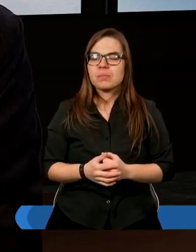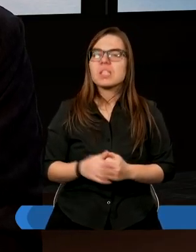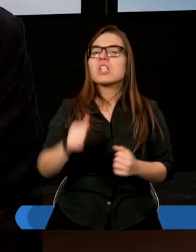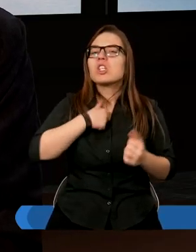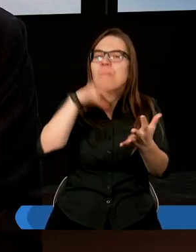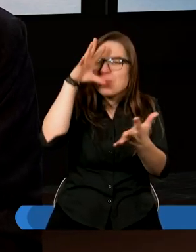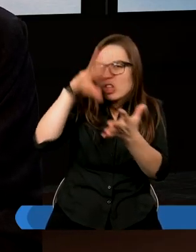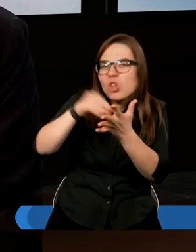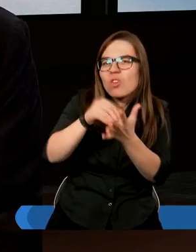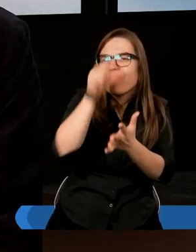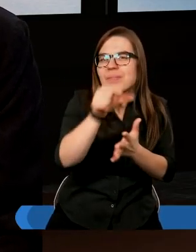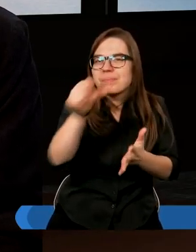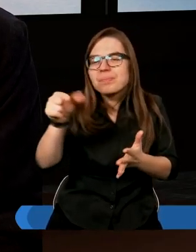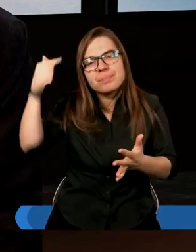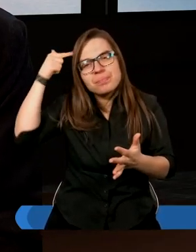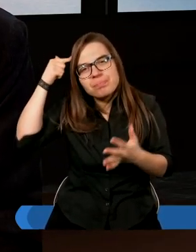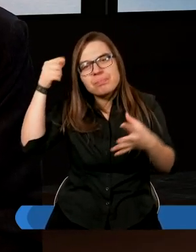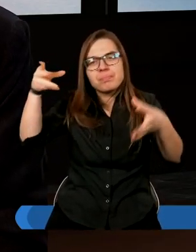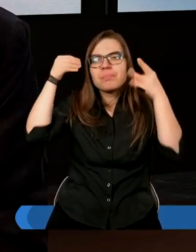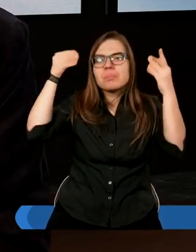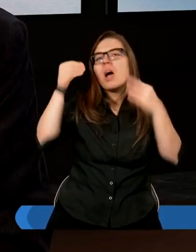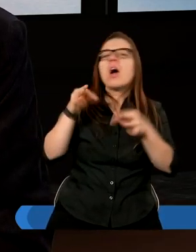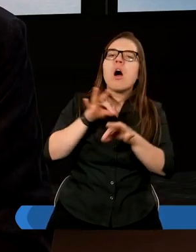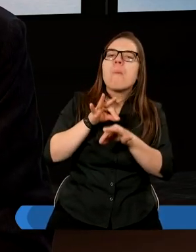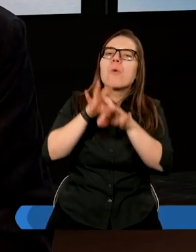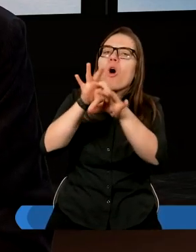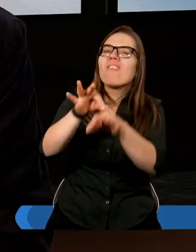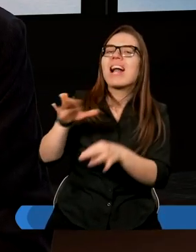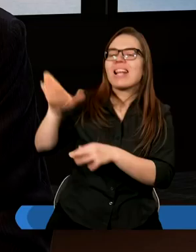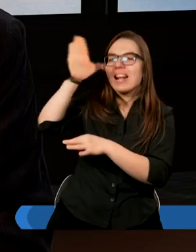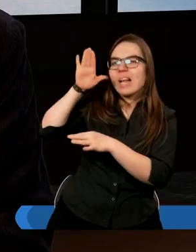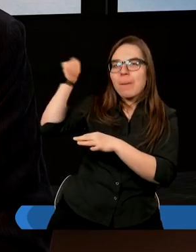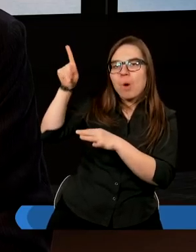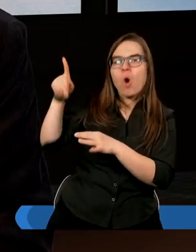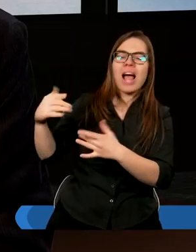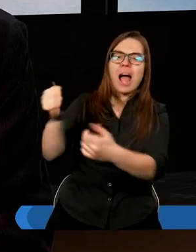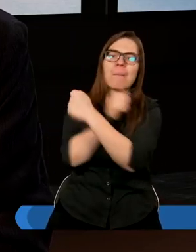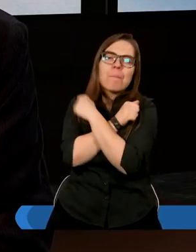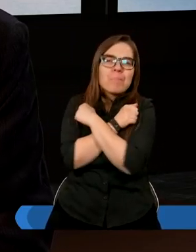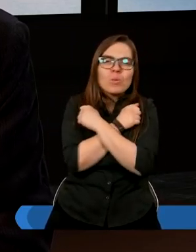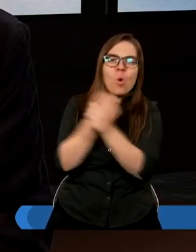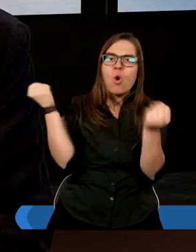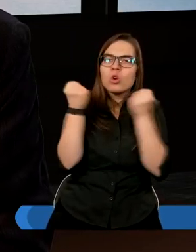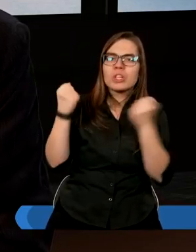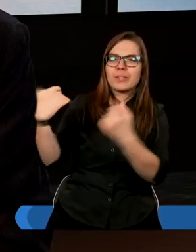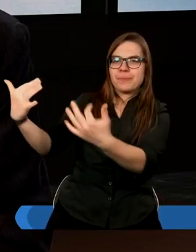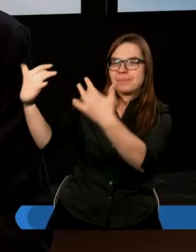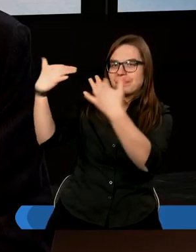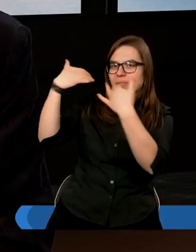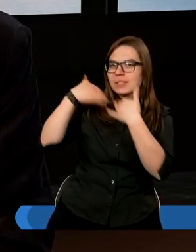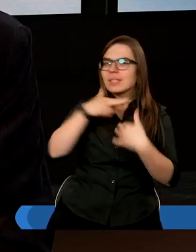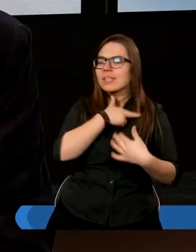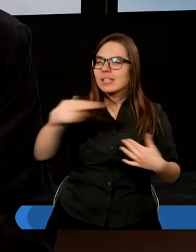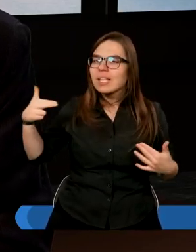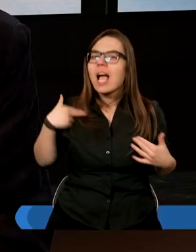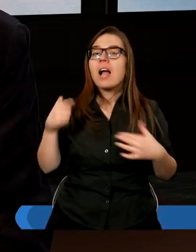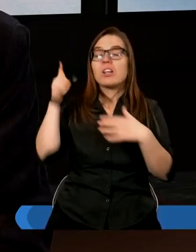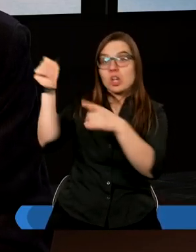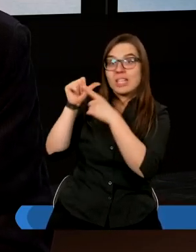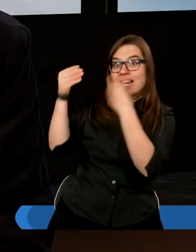doświadczając Jego prowadzenie Jego miłości mogą zaświadczyć innym ludziom jak cudownym